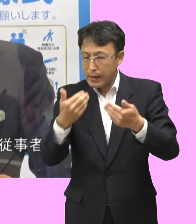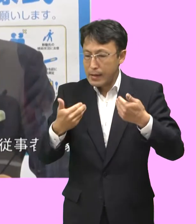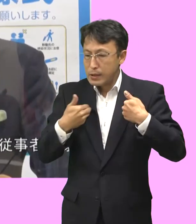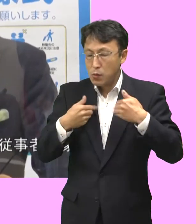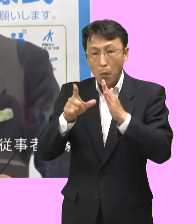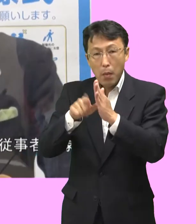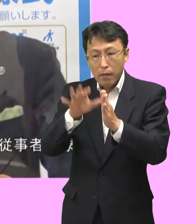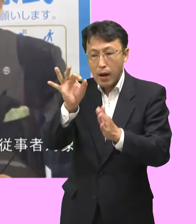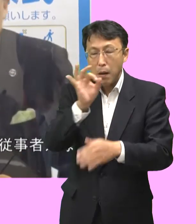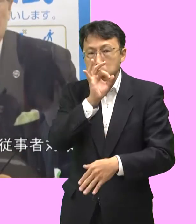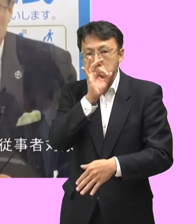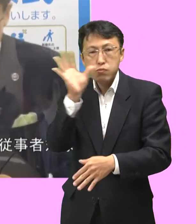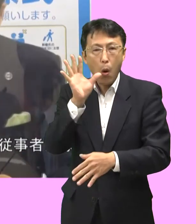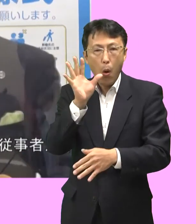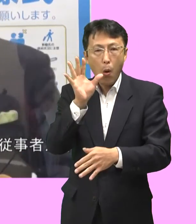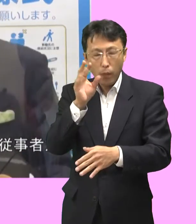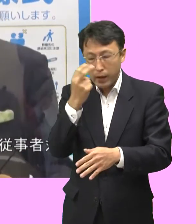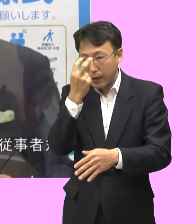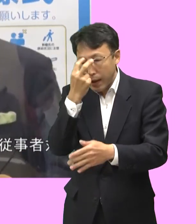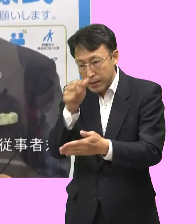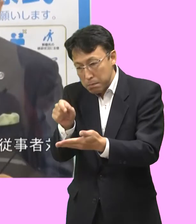ものであります。実は、